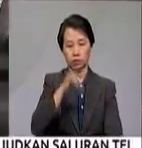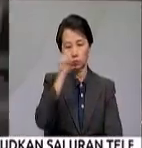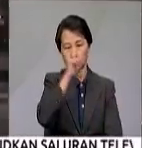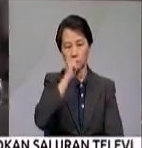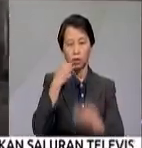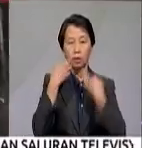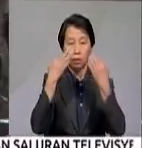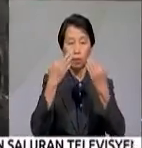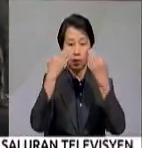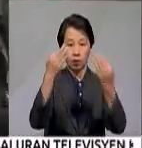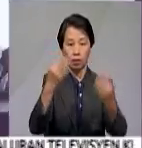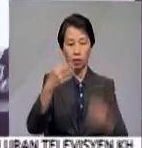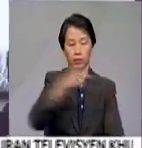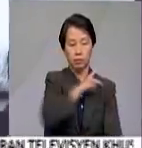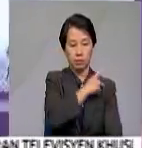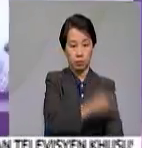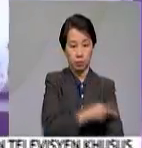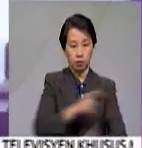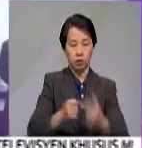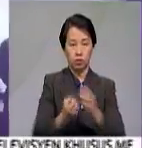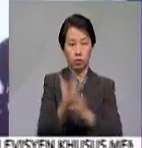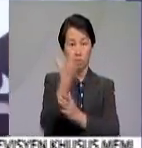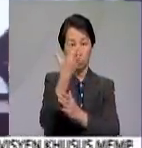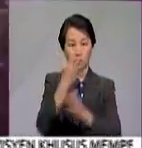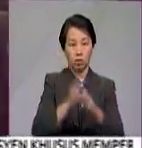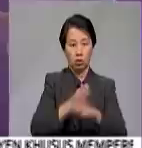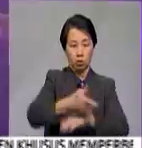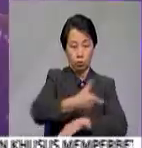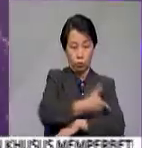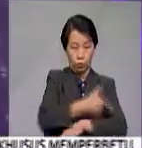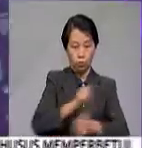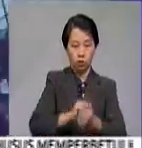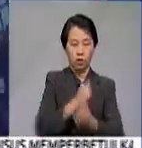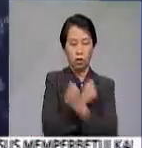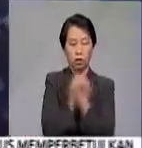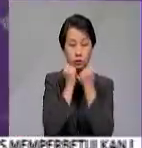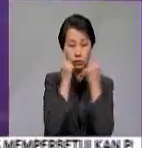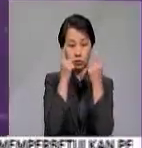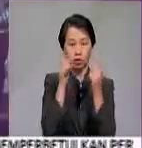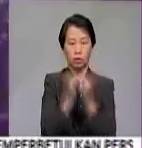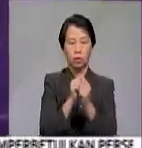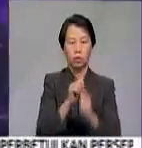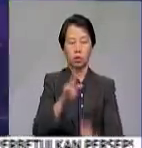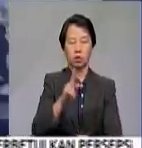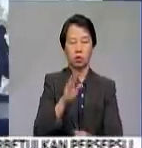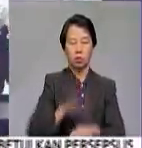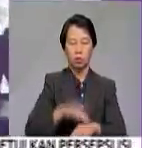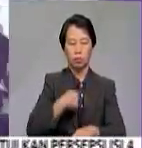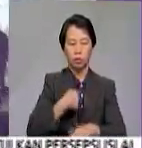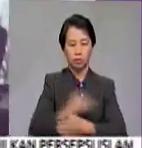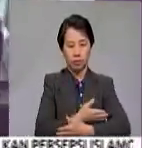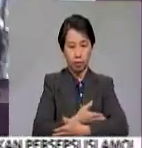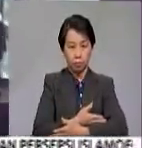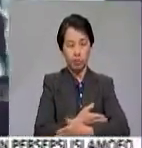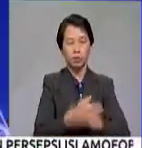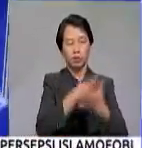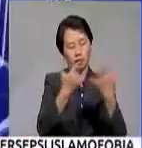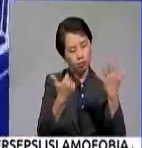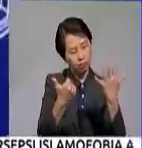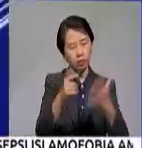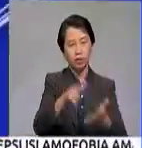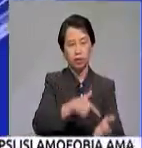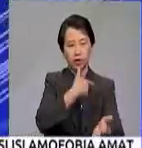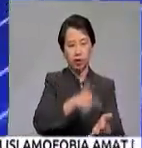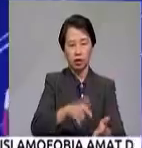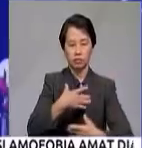terkenal mereka seperti Power, Girl, Overdose, Love Shot dan Call Me Baby. Dan atas permintaan ramai